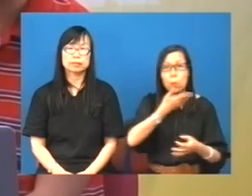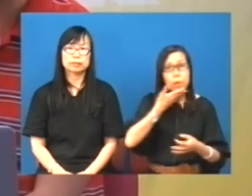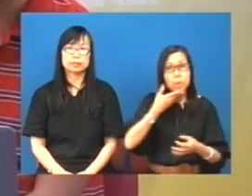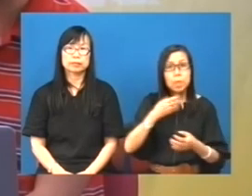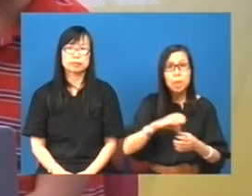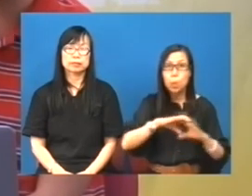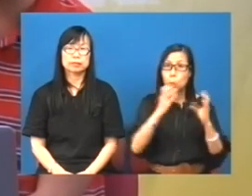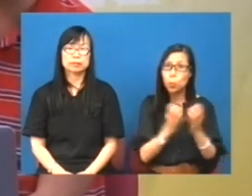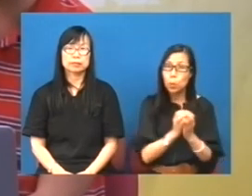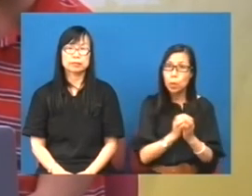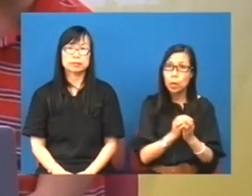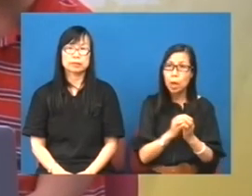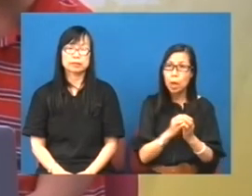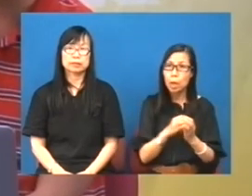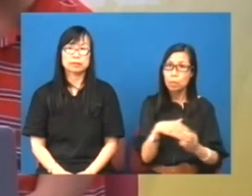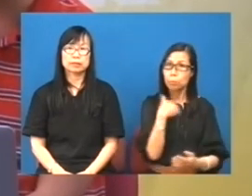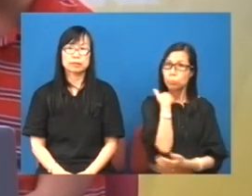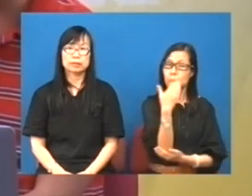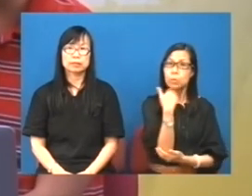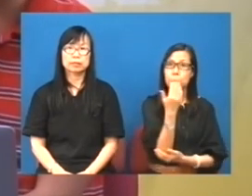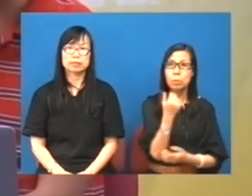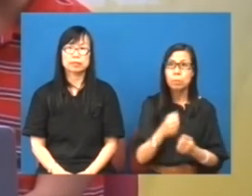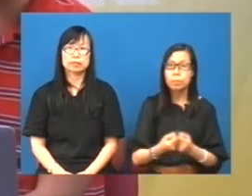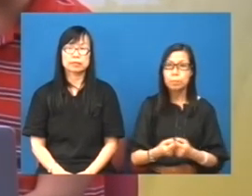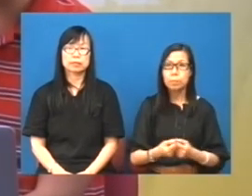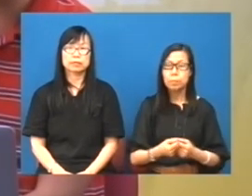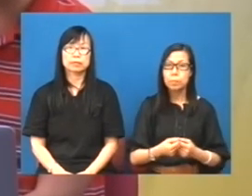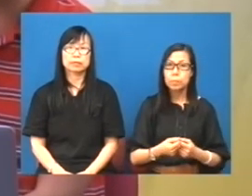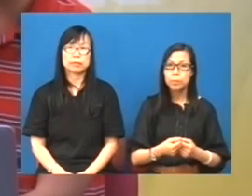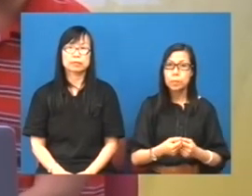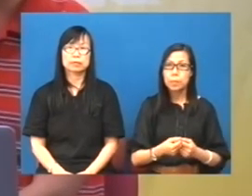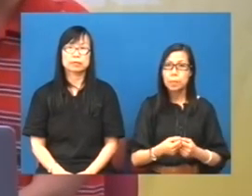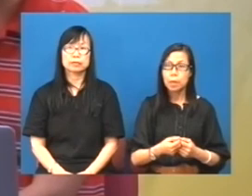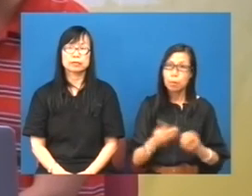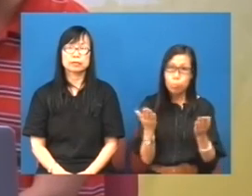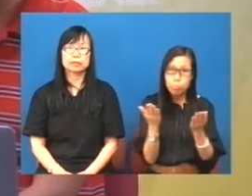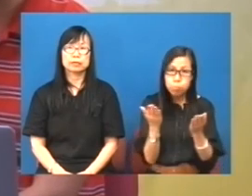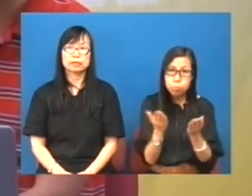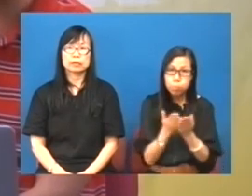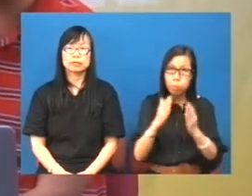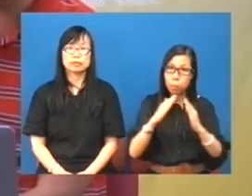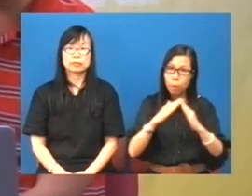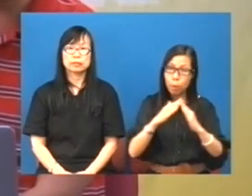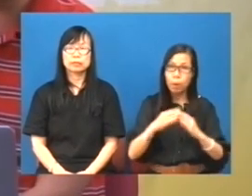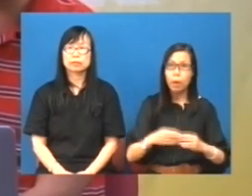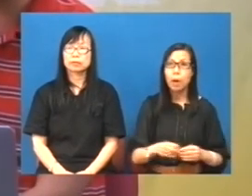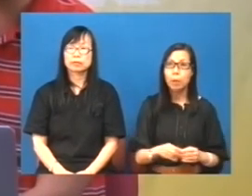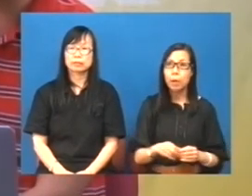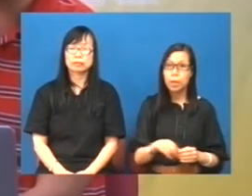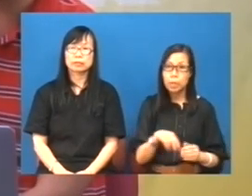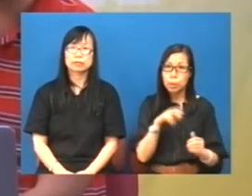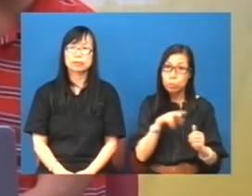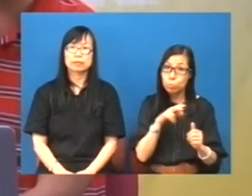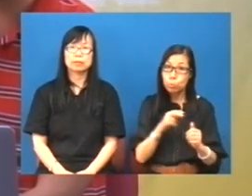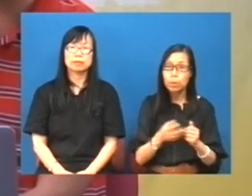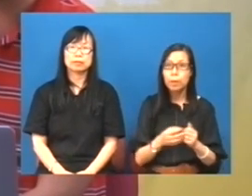投訴林老師教育的學校令到校方某程度上又要處理據聞